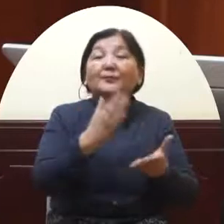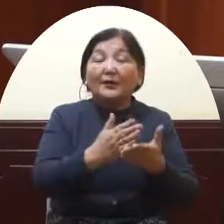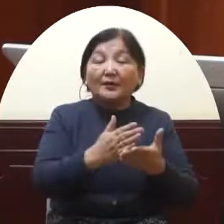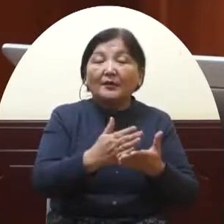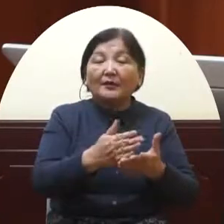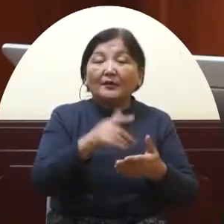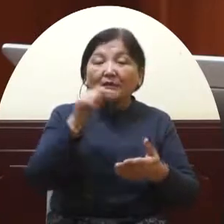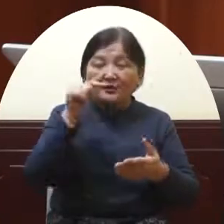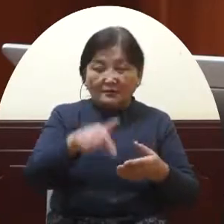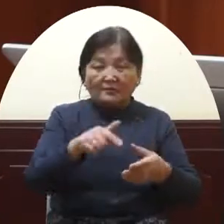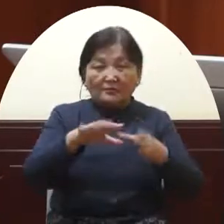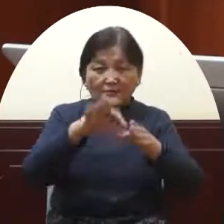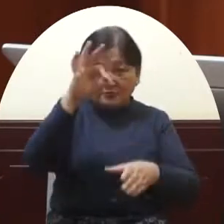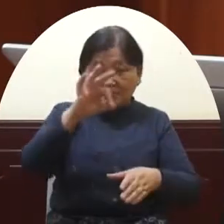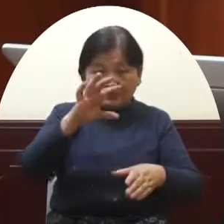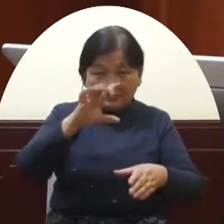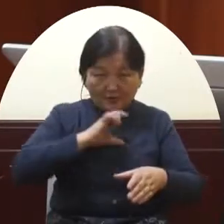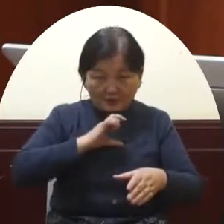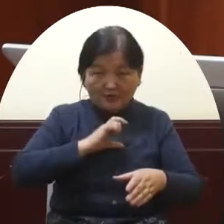сонгогчийн эрхийг зөрчөөд байна.